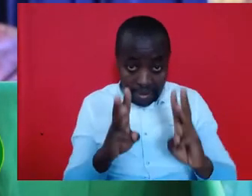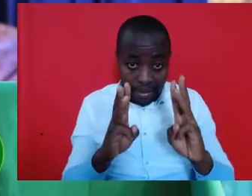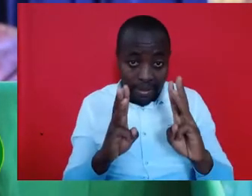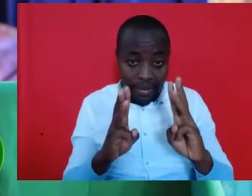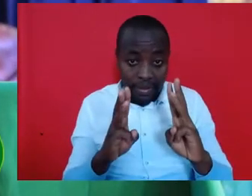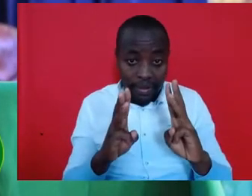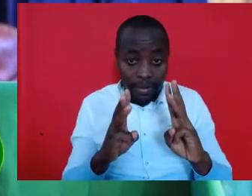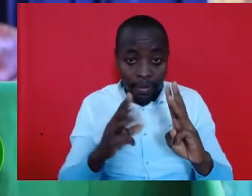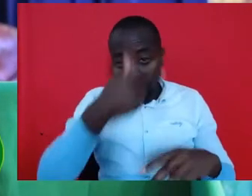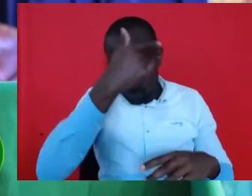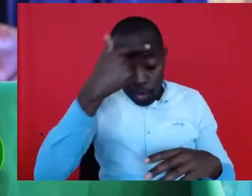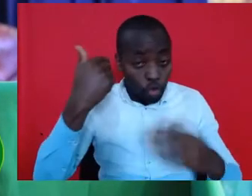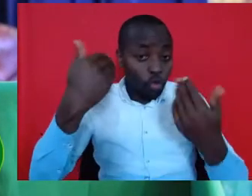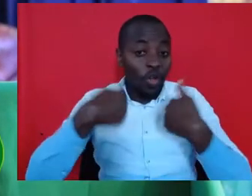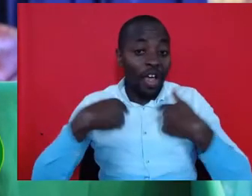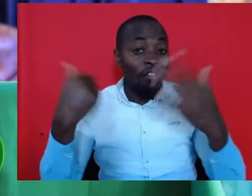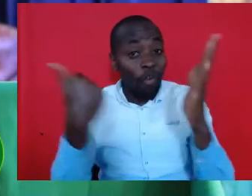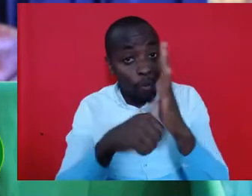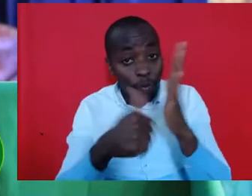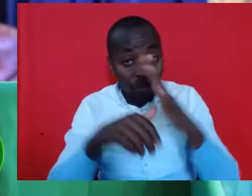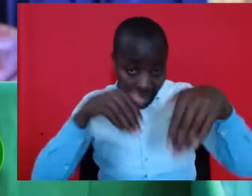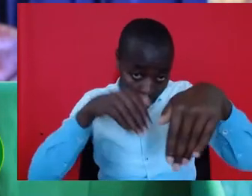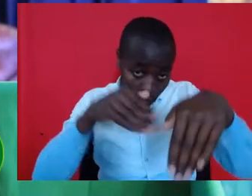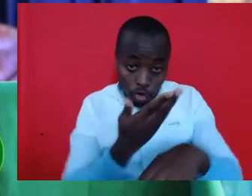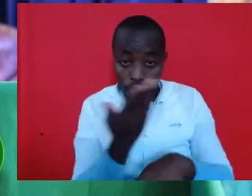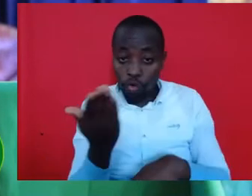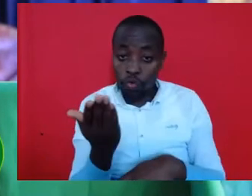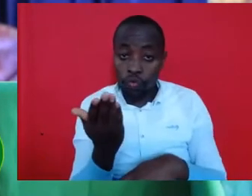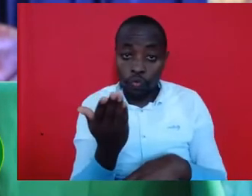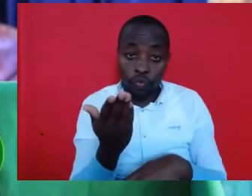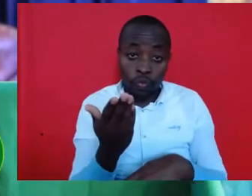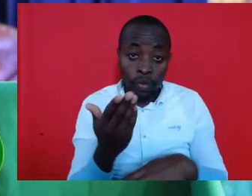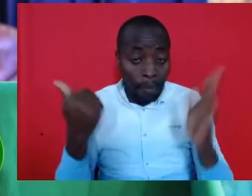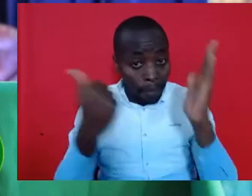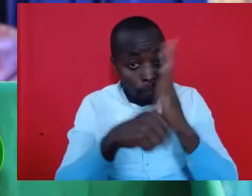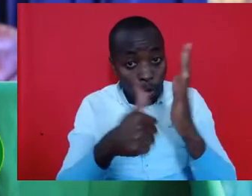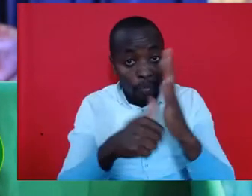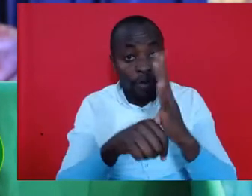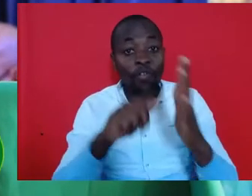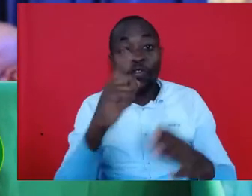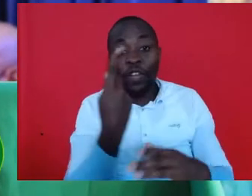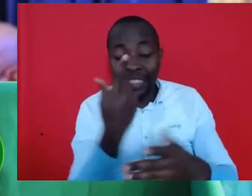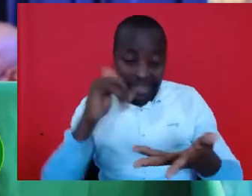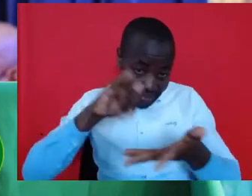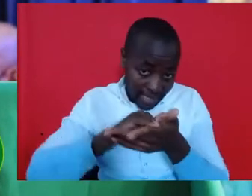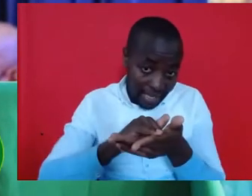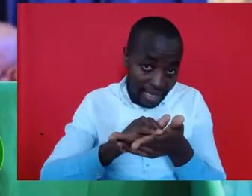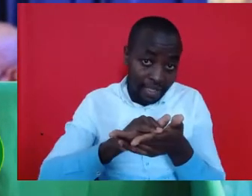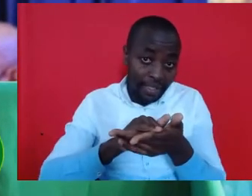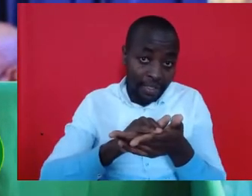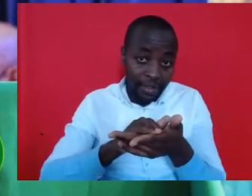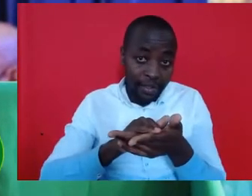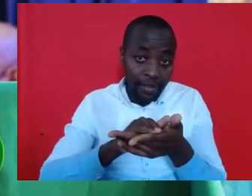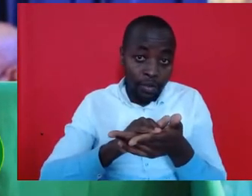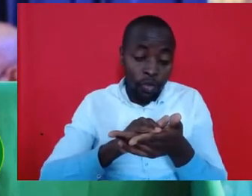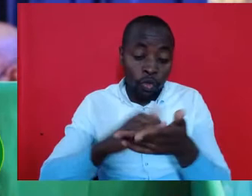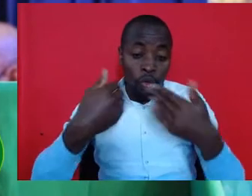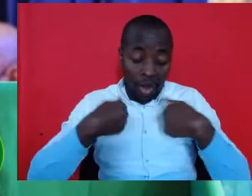kwa maana kuna matatizo ambayo yamewafuata nyinyi. Na tatizo la kwamba ni kwamba mmepanda